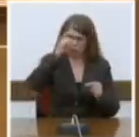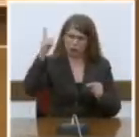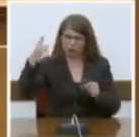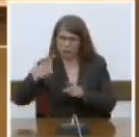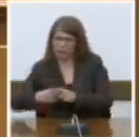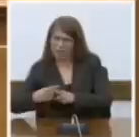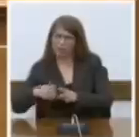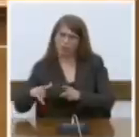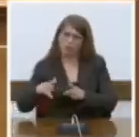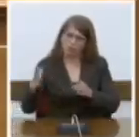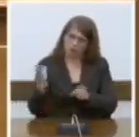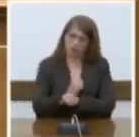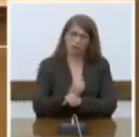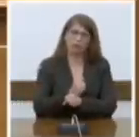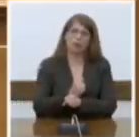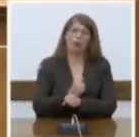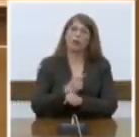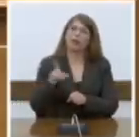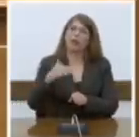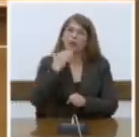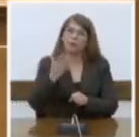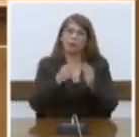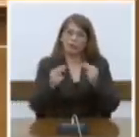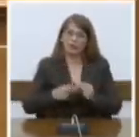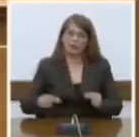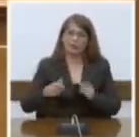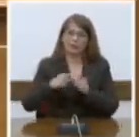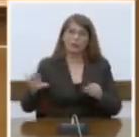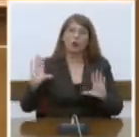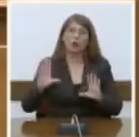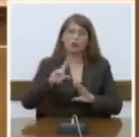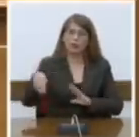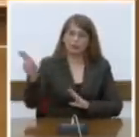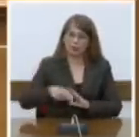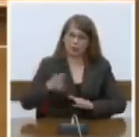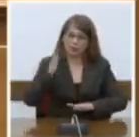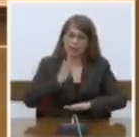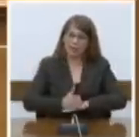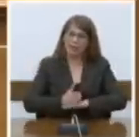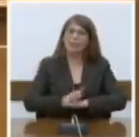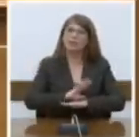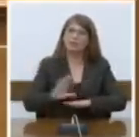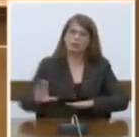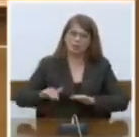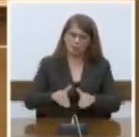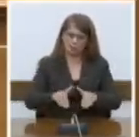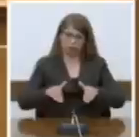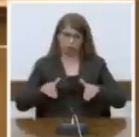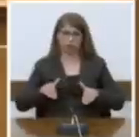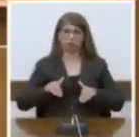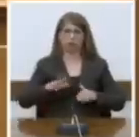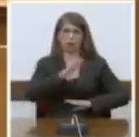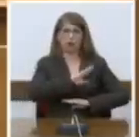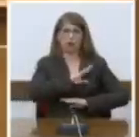φορά ως κεκτημένο ότι δεν μπορεί να υπάρχει λύση στην Κύπρο χωρίς κατάργηση των εγγυήσεων και αποχώρηση των κατοχικών στρατευμάτων της Τουρκίας. Και αυτό το κεκτημένο